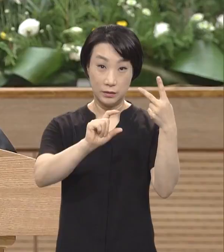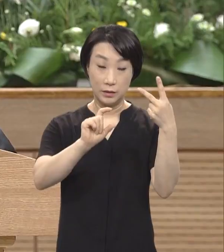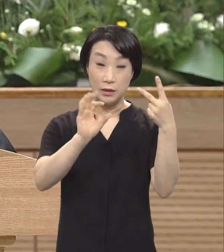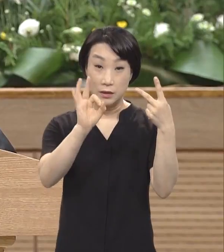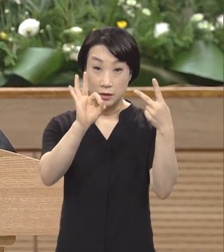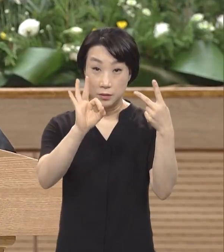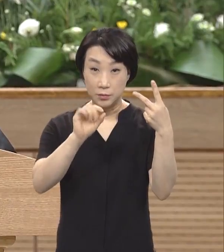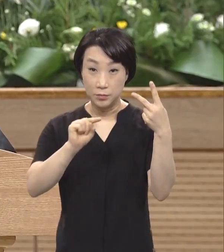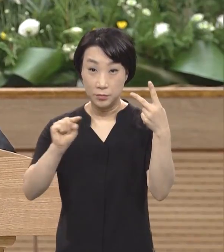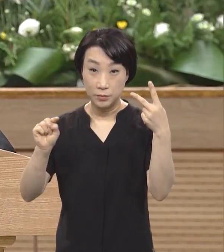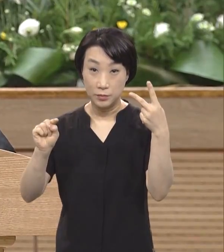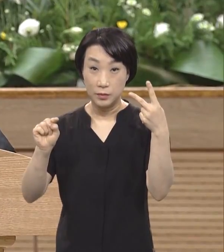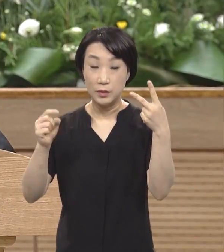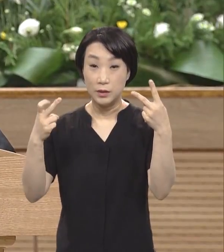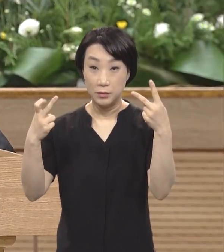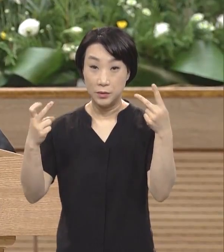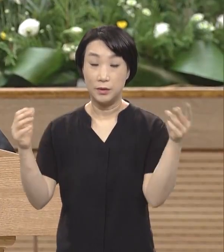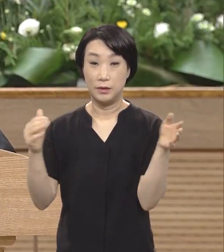10절에서